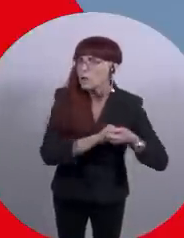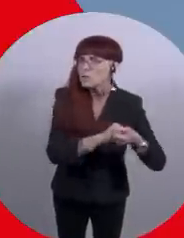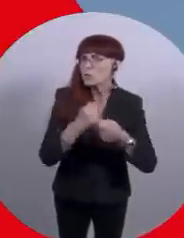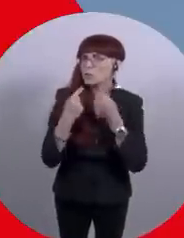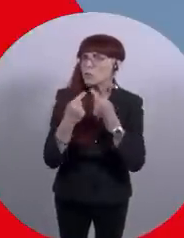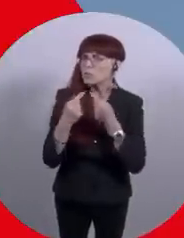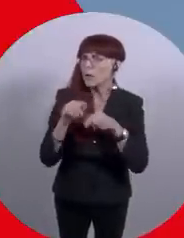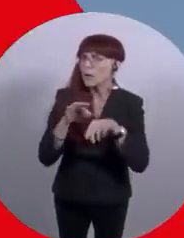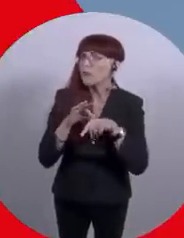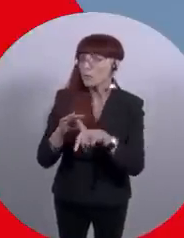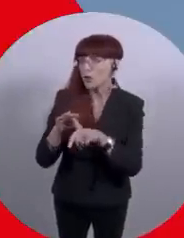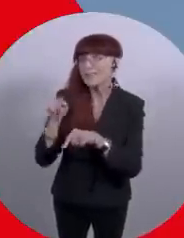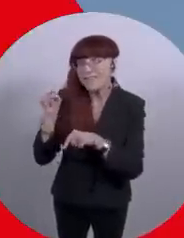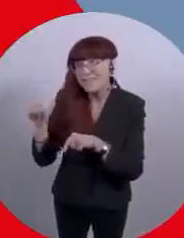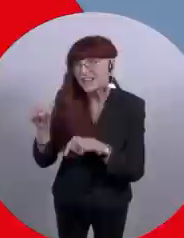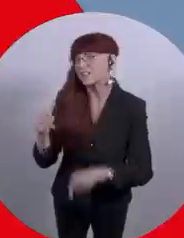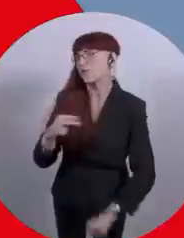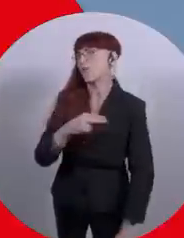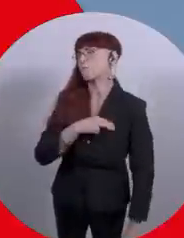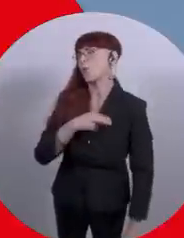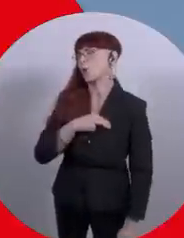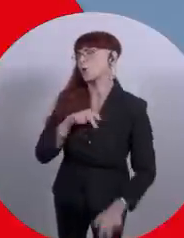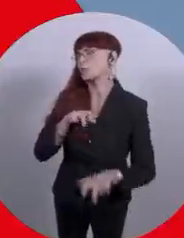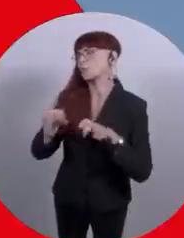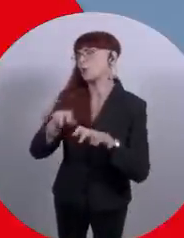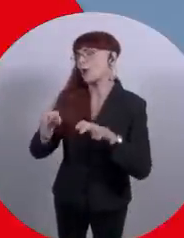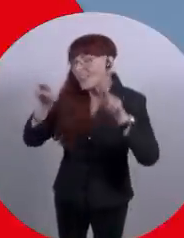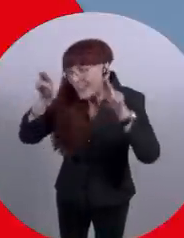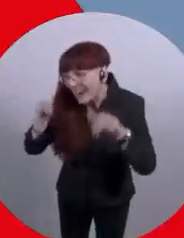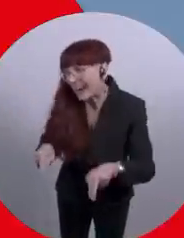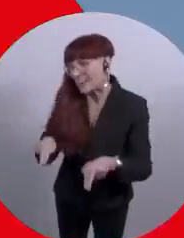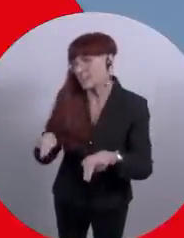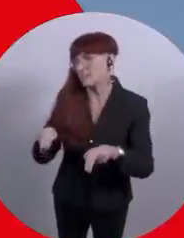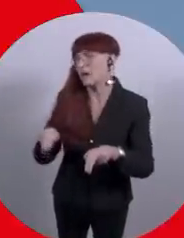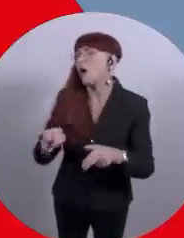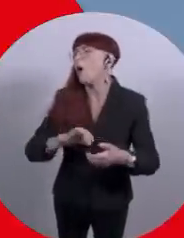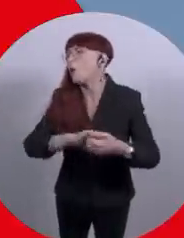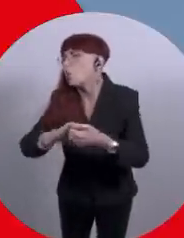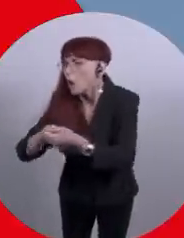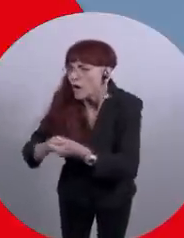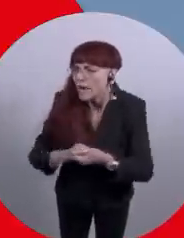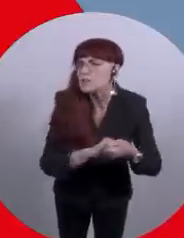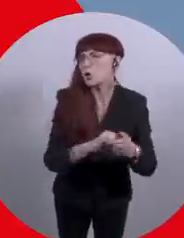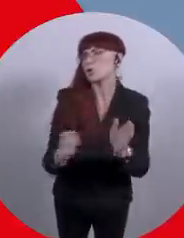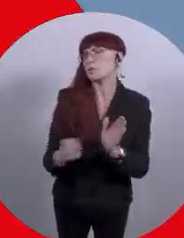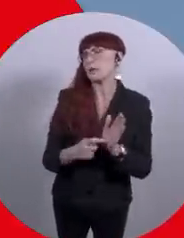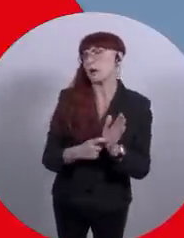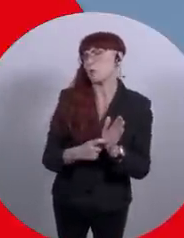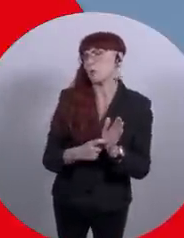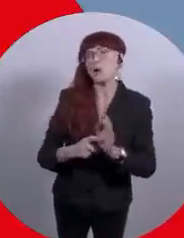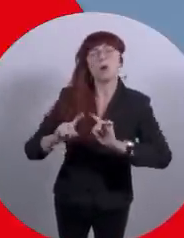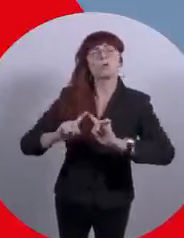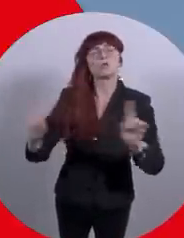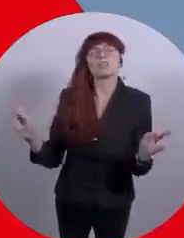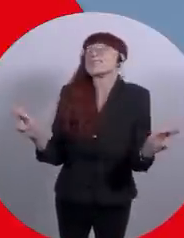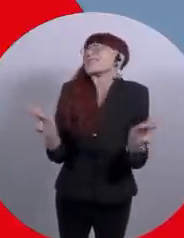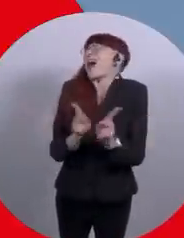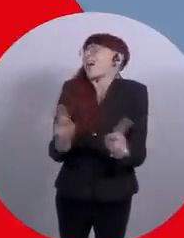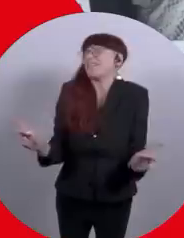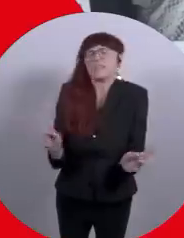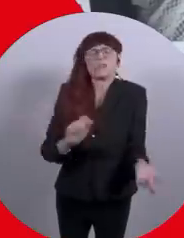wird die Vermögensbesteuerung die gerechte Vermögensbesteuerung eine koalitionsbedingung sein weil sonst können wir ja gar nichts umsetzen